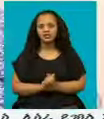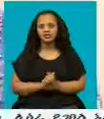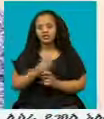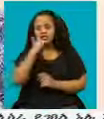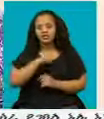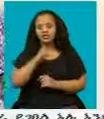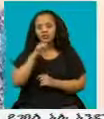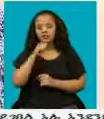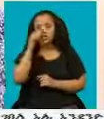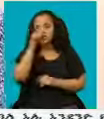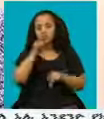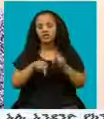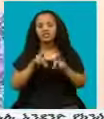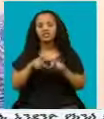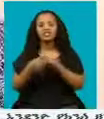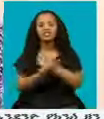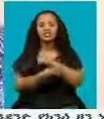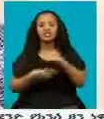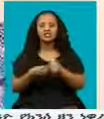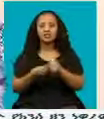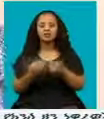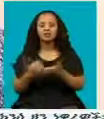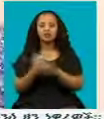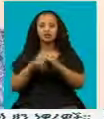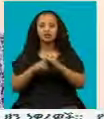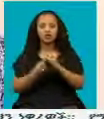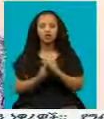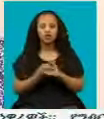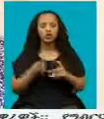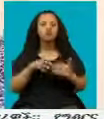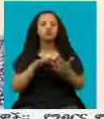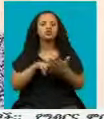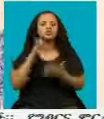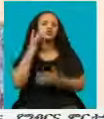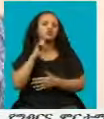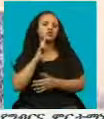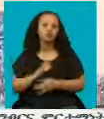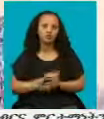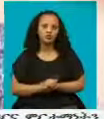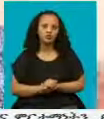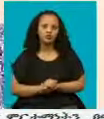እንዳንተማመን ኢትዮጵያ ሕዝብ ስንዴ እንድታምርት ማምረት ስጀምር ጦርነት የምነሳው ለምንድን ነው?